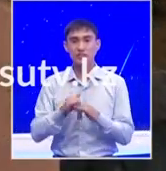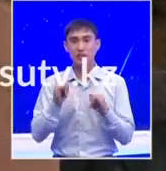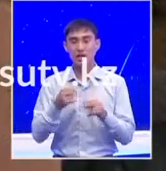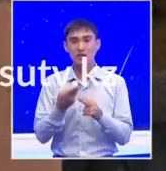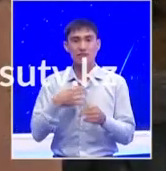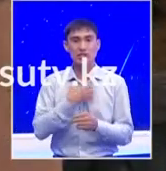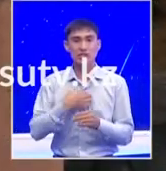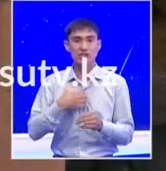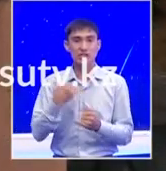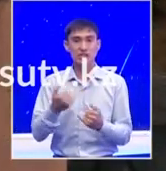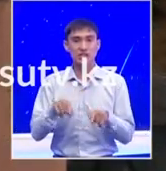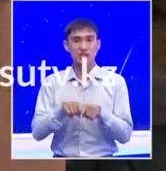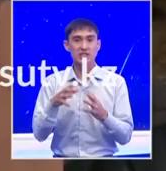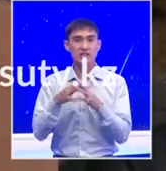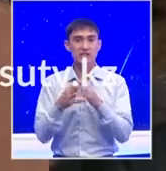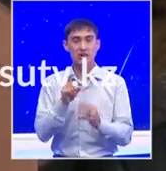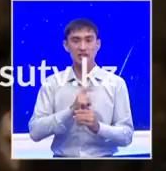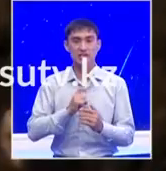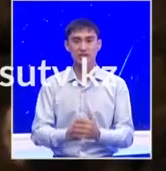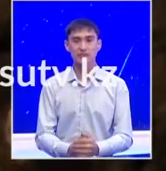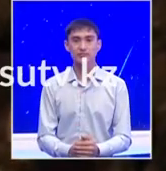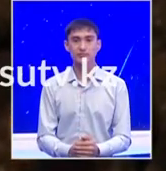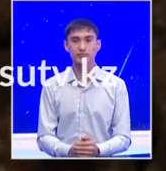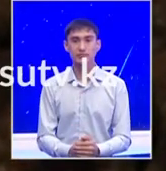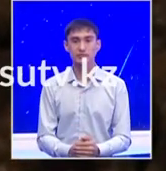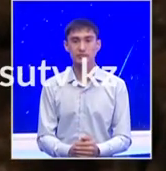из важнейших секторов сельского хозяйства.